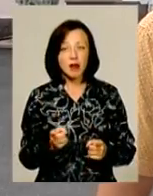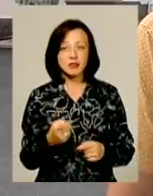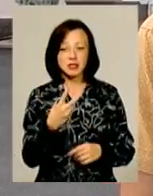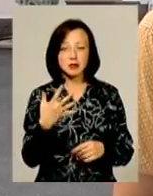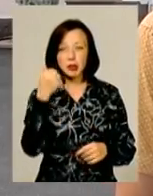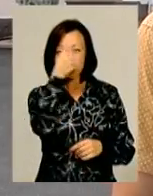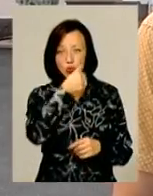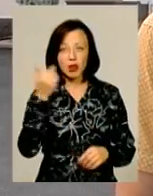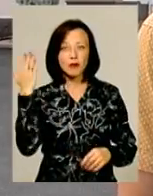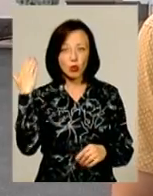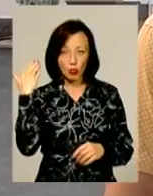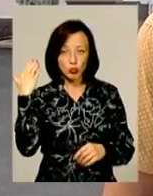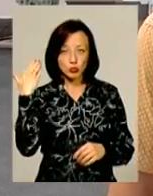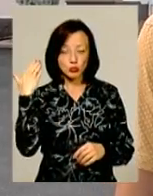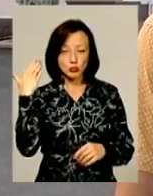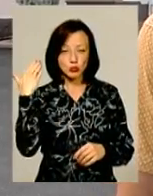25 років тому